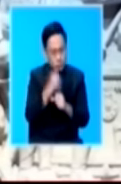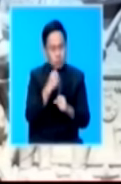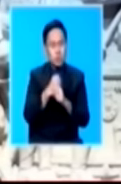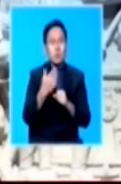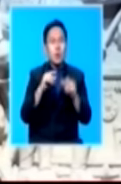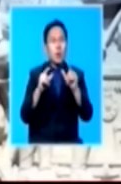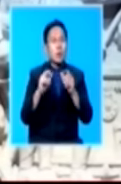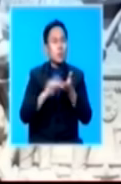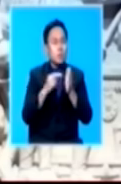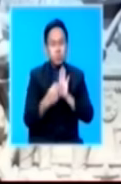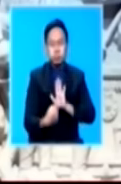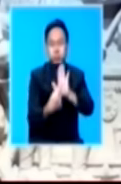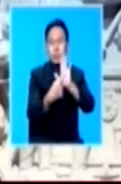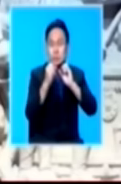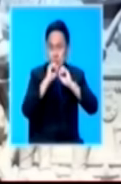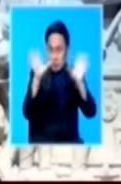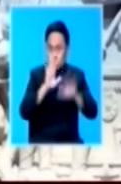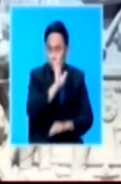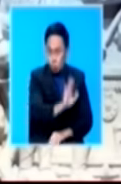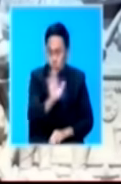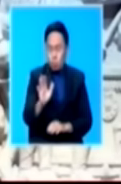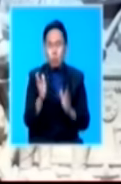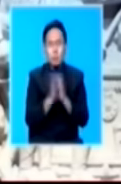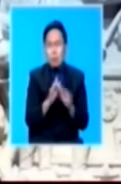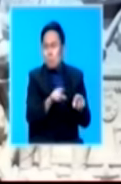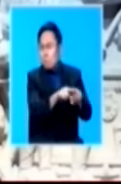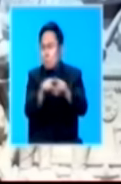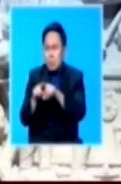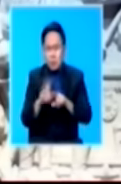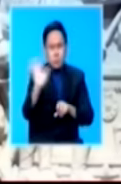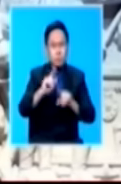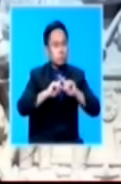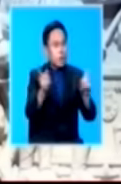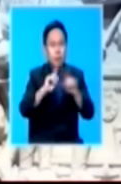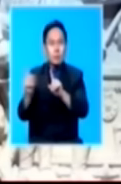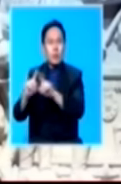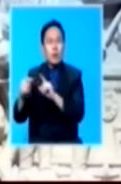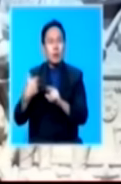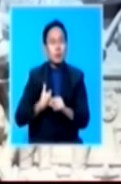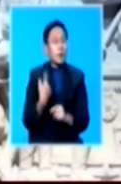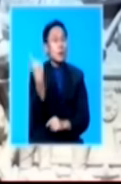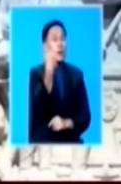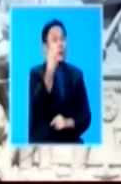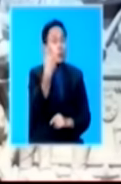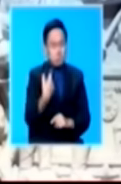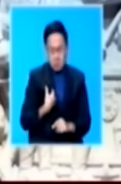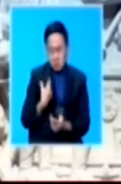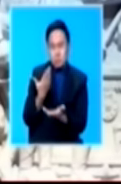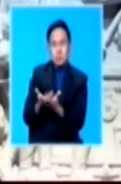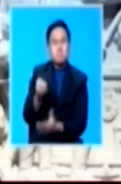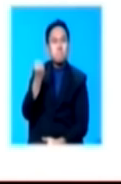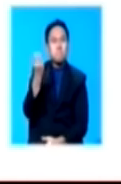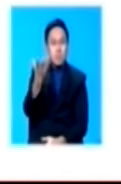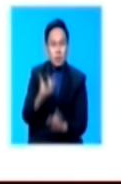เรื่องราวความเป็นมาไม่ซ้ำกันมีคุณค่านะครับแล้วก็ราคามันก็จะสูงขึ้นเองนะผมเห็นตัวอย่างต่างประเทศเขาก็ทำแบบนี้ด้วยนะ